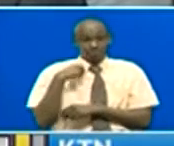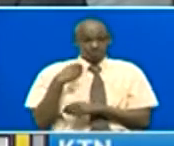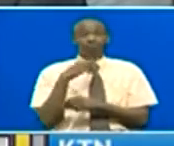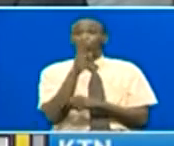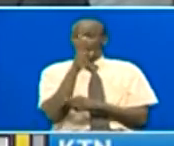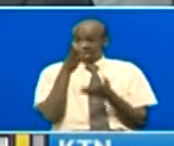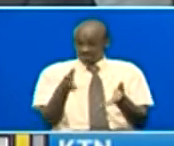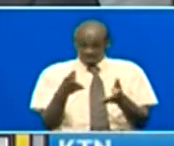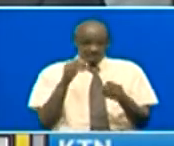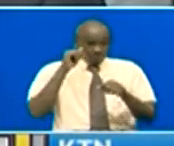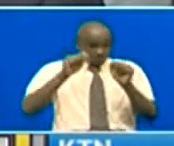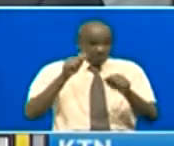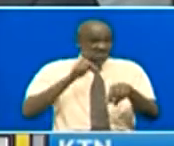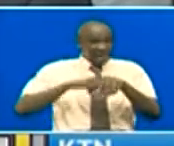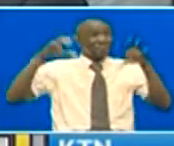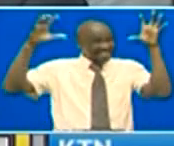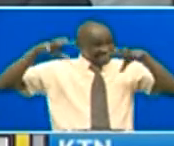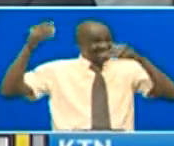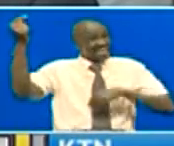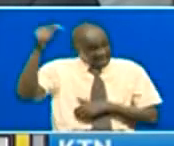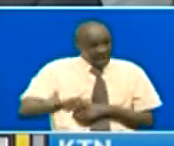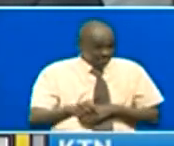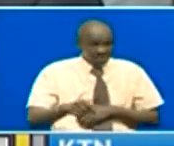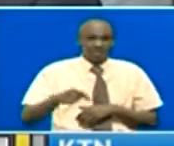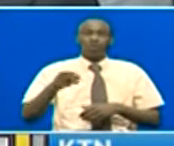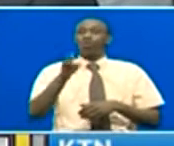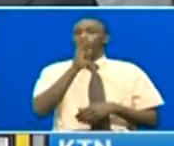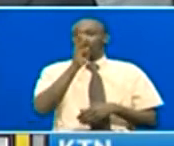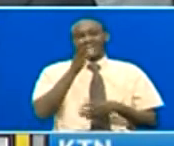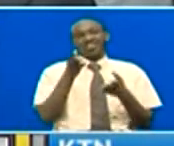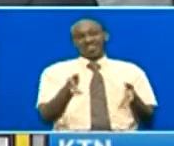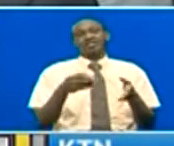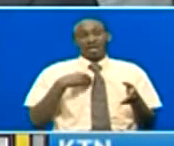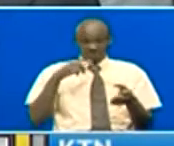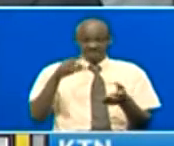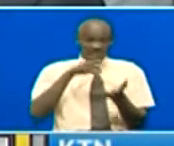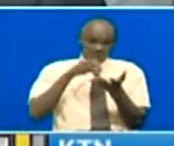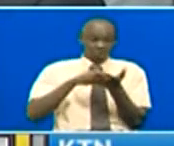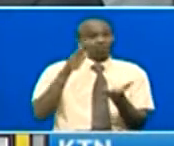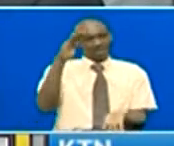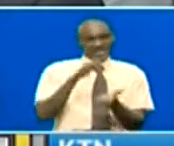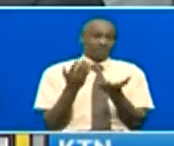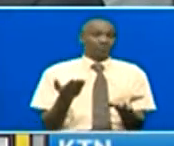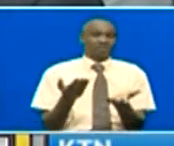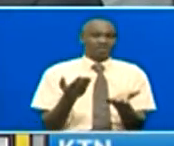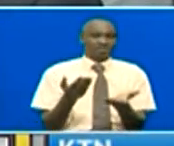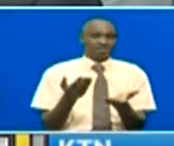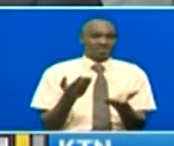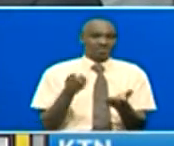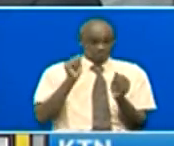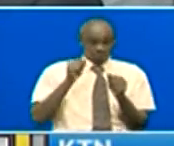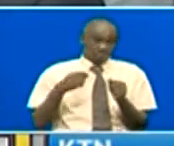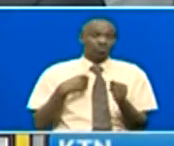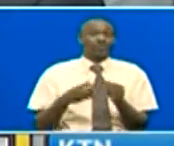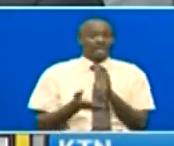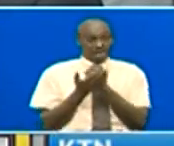maji ili kwa mvua yoyote itakayokuja hali itazidi kwenda chini kuliko vile ilikuwa, yani hali itapungua ya